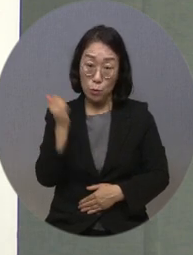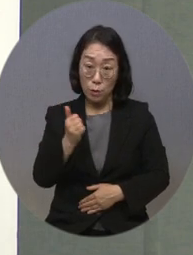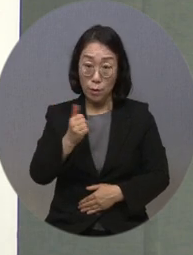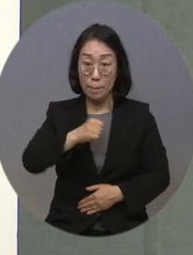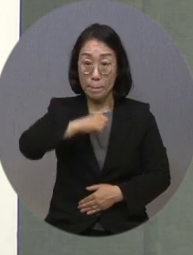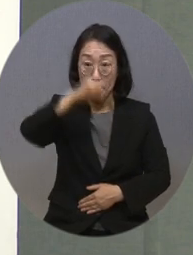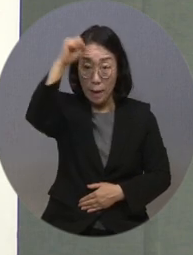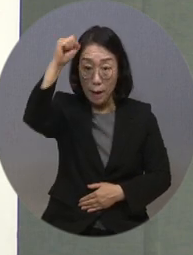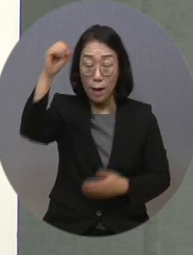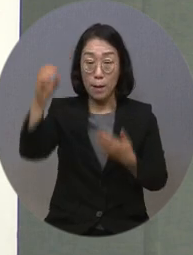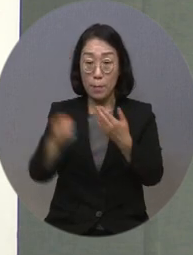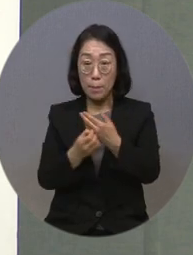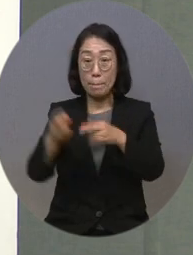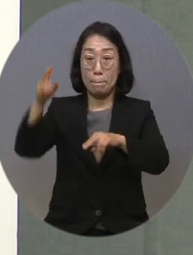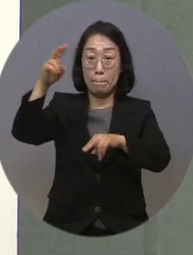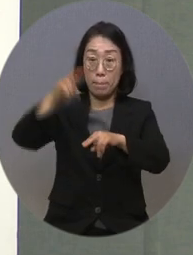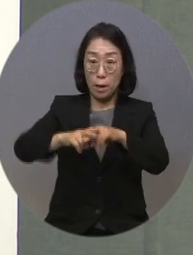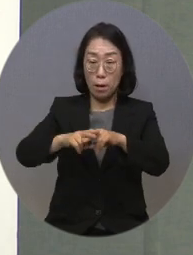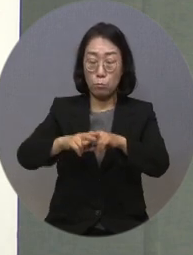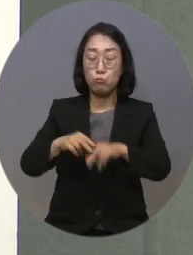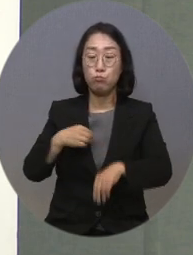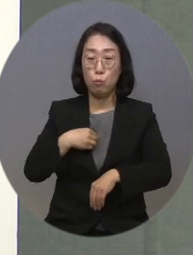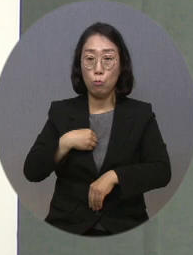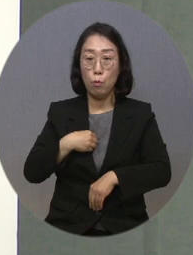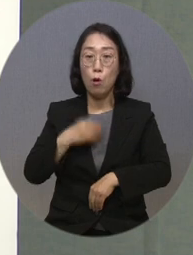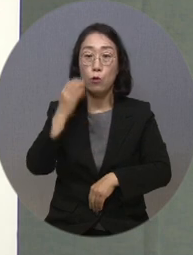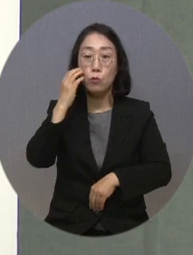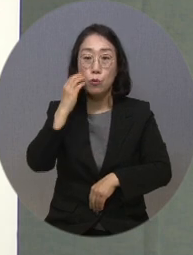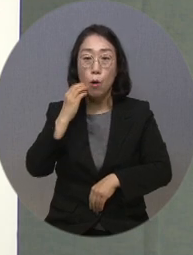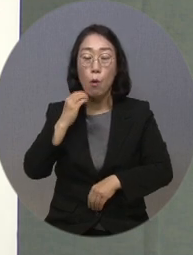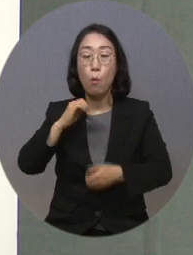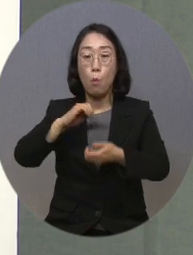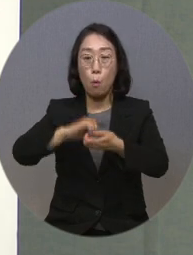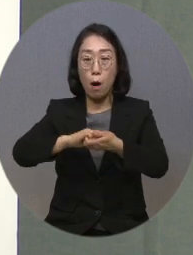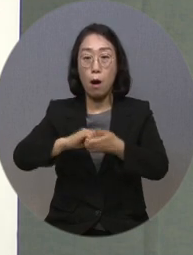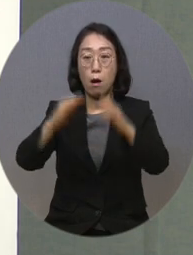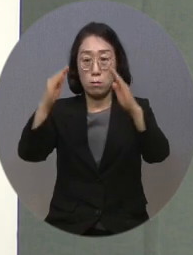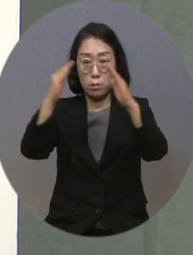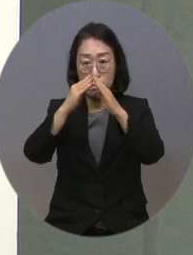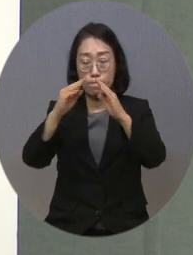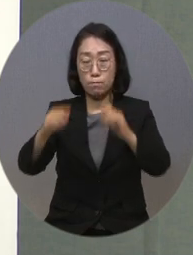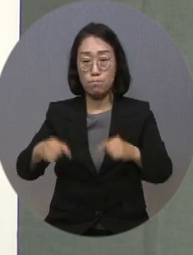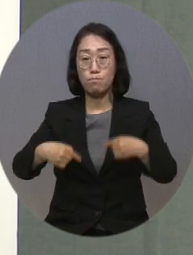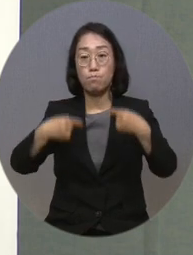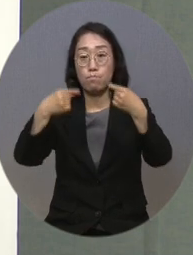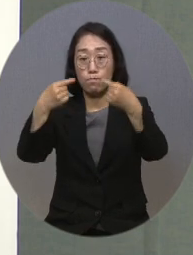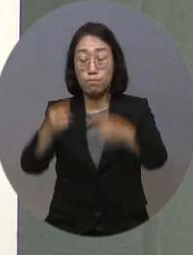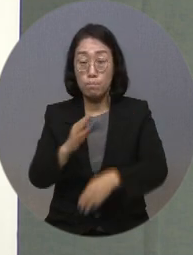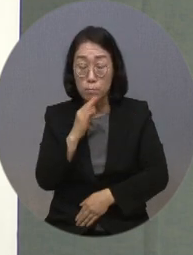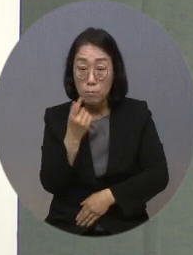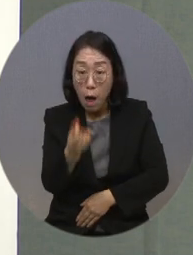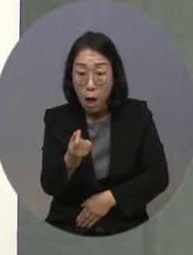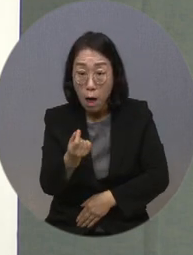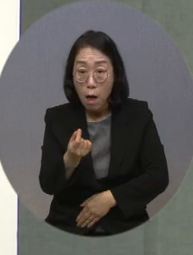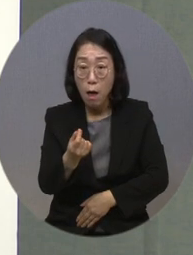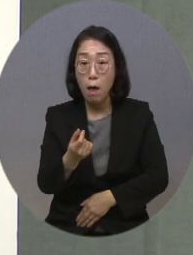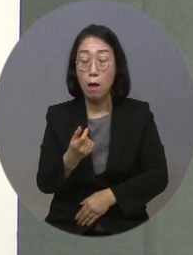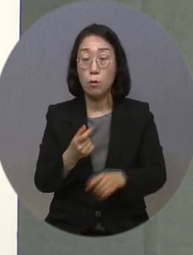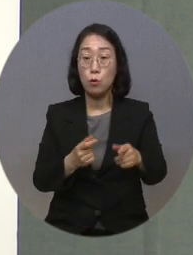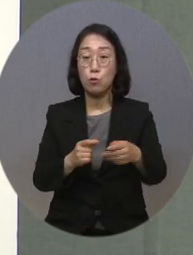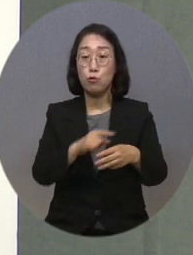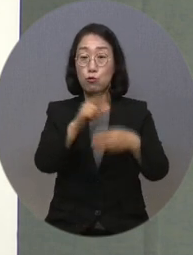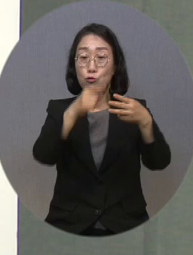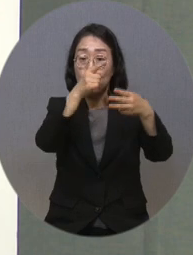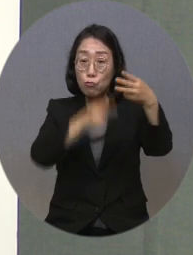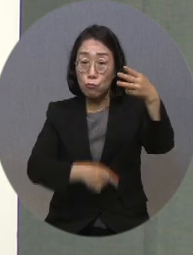되면은 청와대 들어가는 것이 당연지사. 그래서 이제 준비를 그런 식으로 했는데 이번